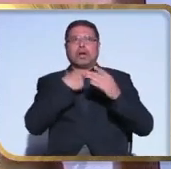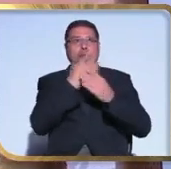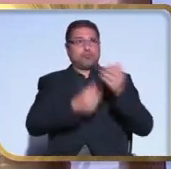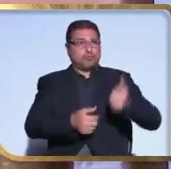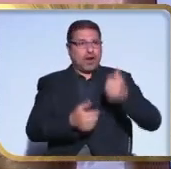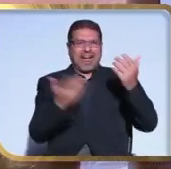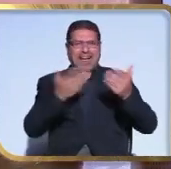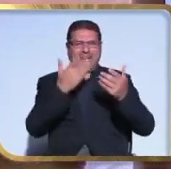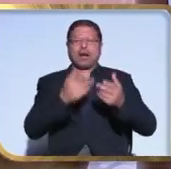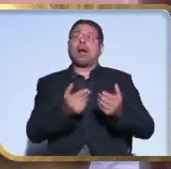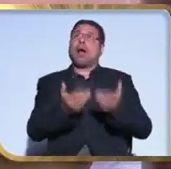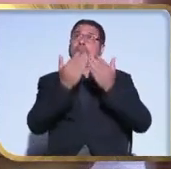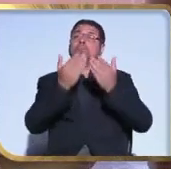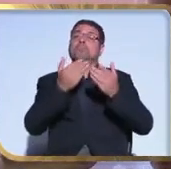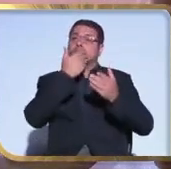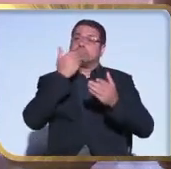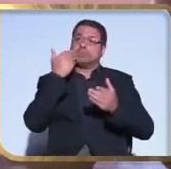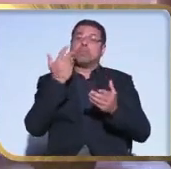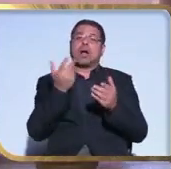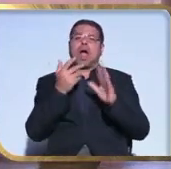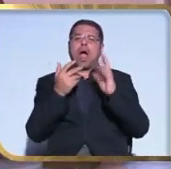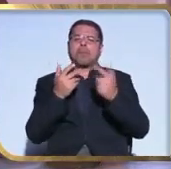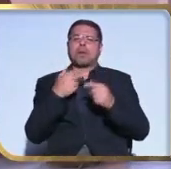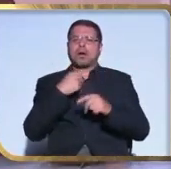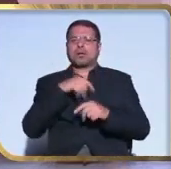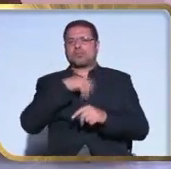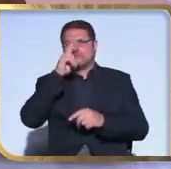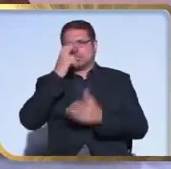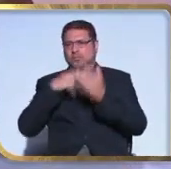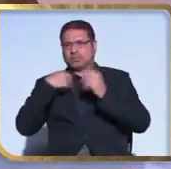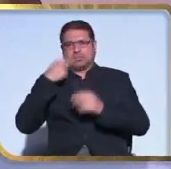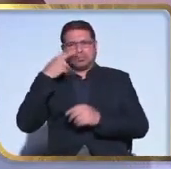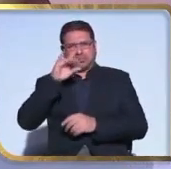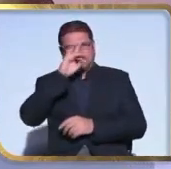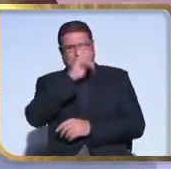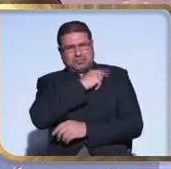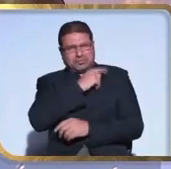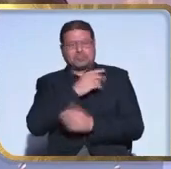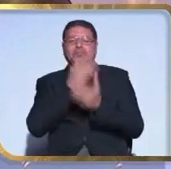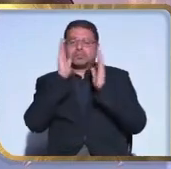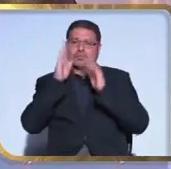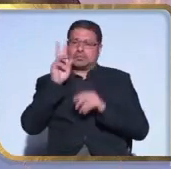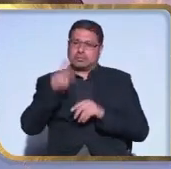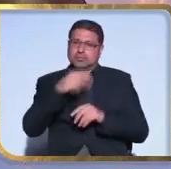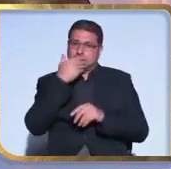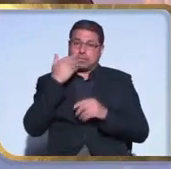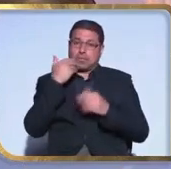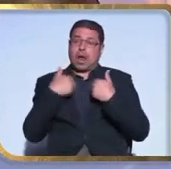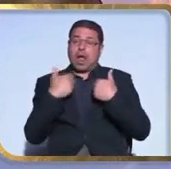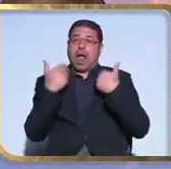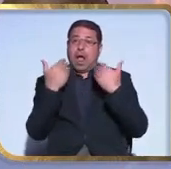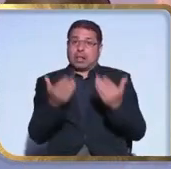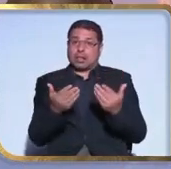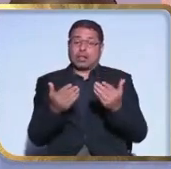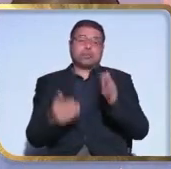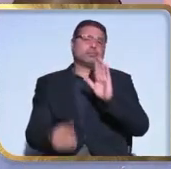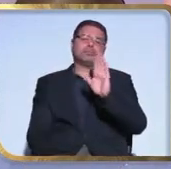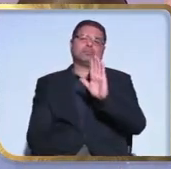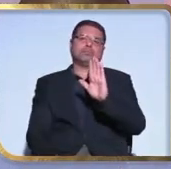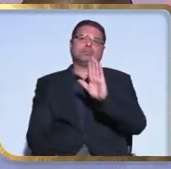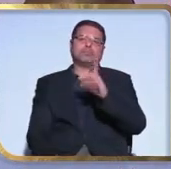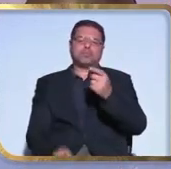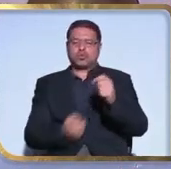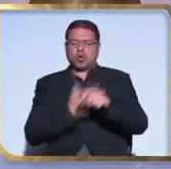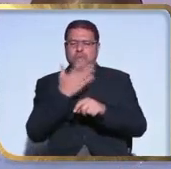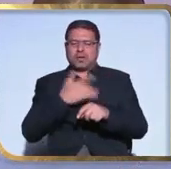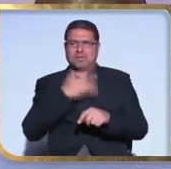فدا برض فرض صيام الكفارات اللي عليك ده فرض لكن صيام التطوع ممكن لما تيجي تصحى الصبح